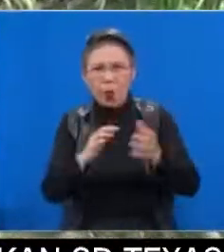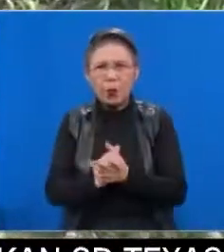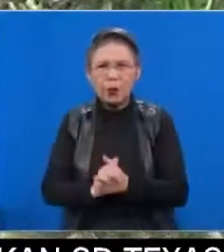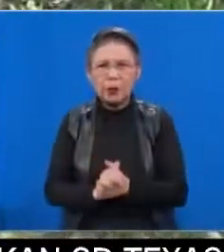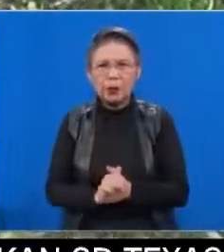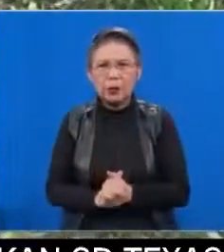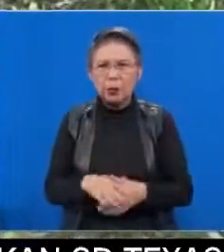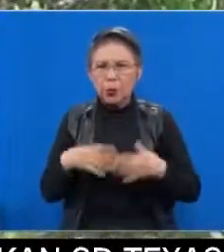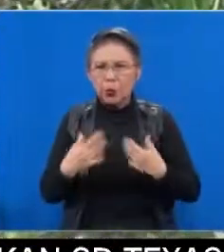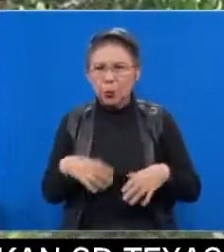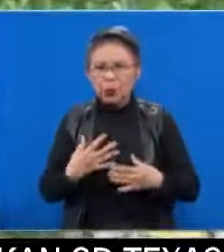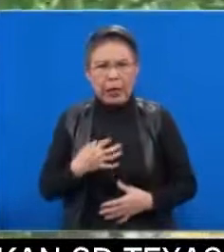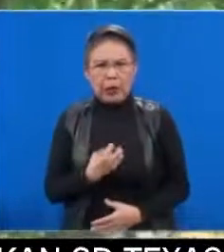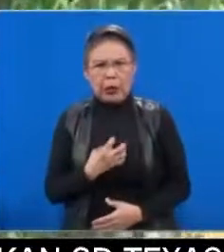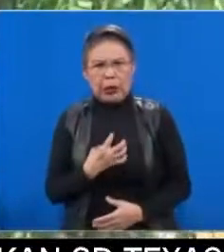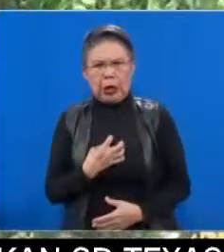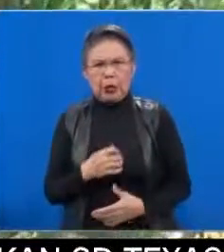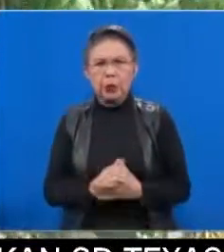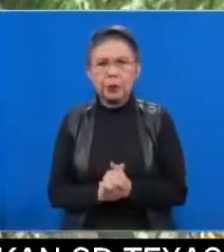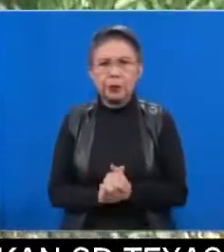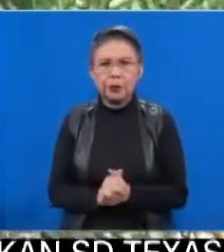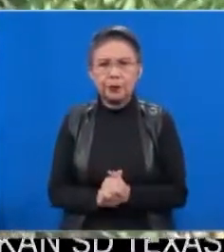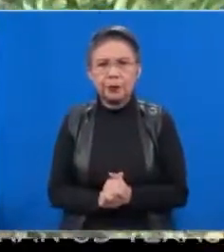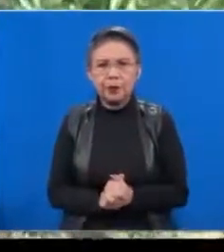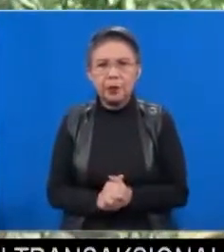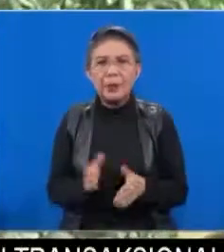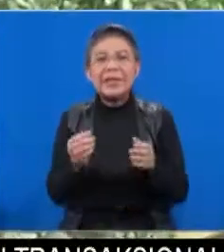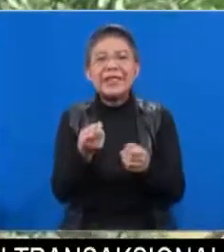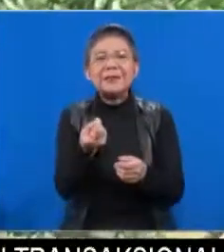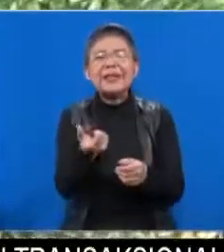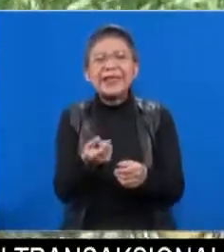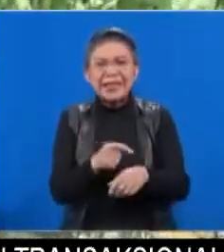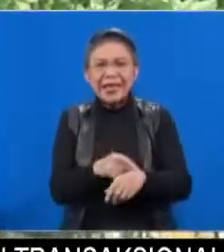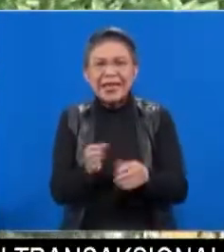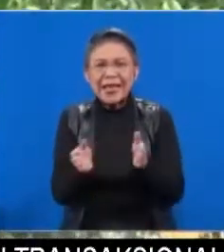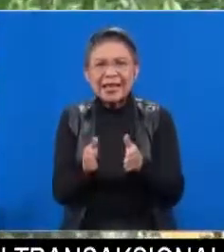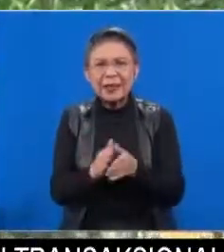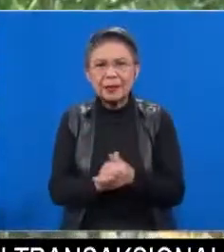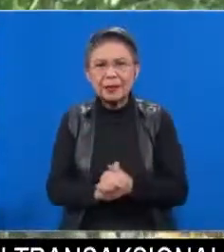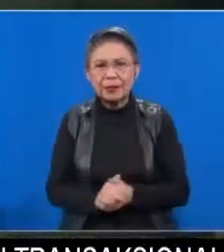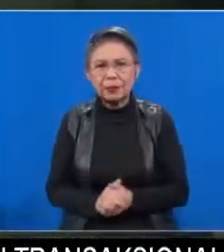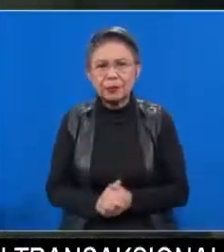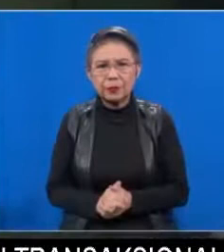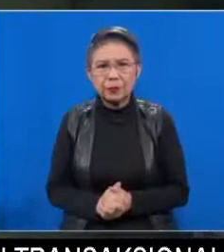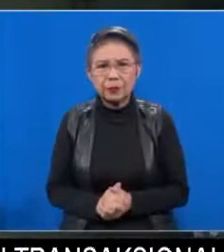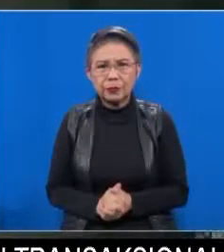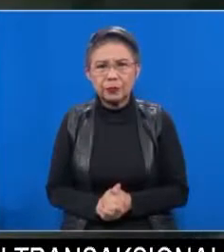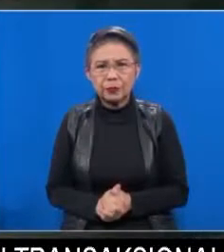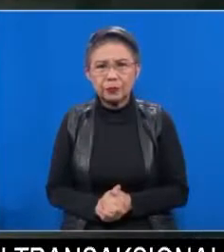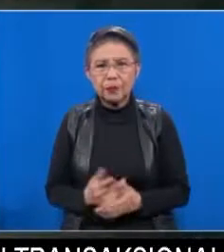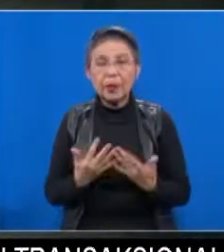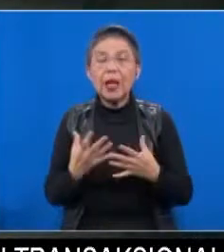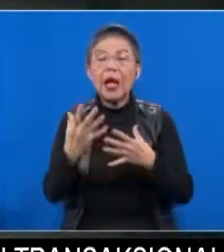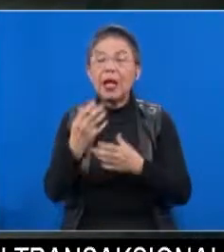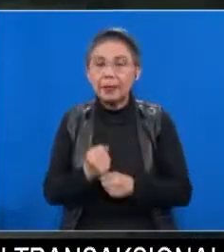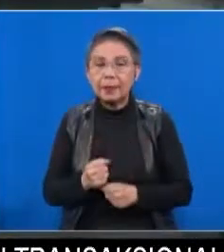Main sih Pak, hampir saya takut saya juga. Udah, untungnya mah gak lama doang, untungnya. Kalau gak mau, udah habis, sudah. Warga berharap